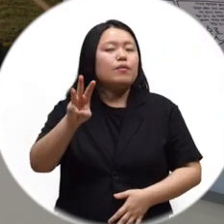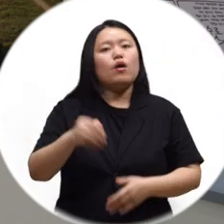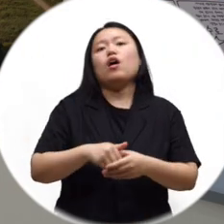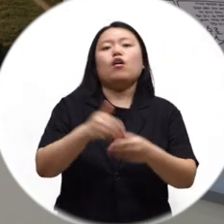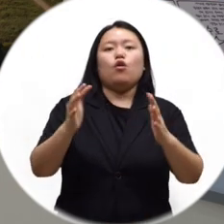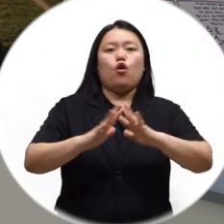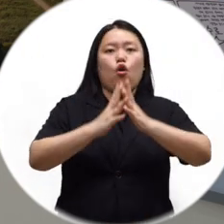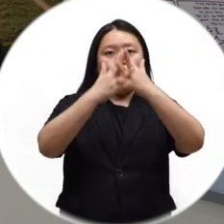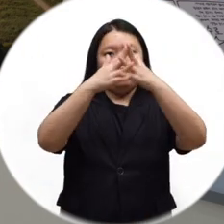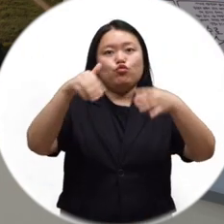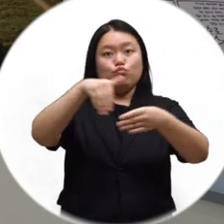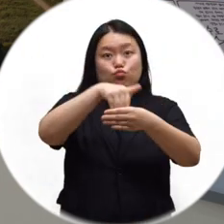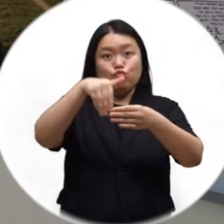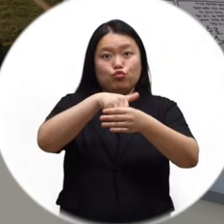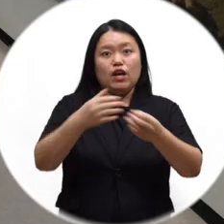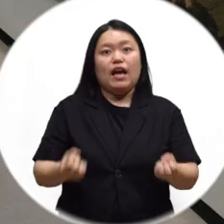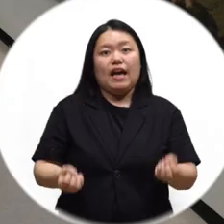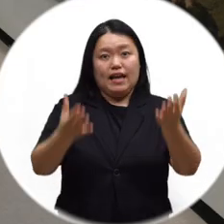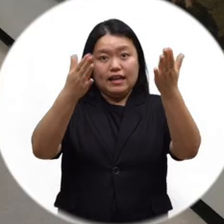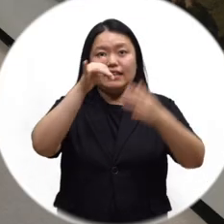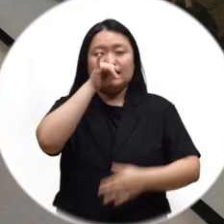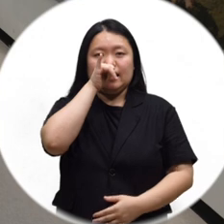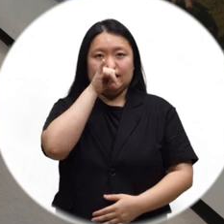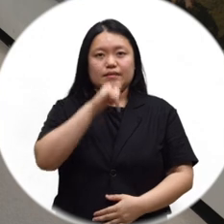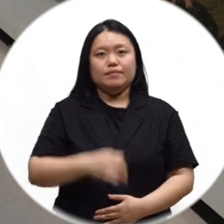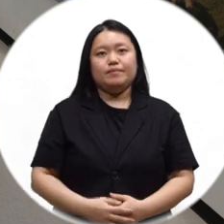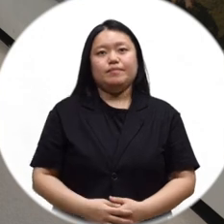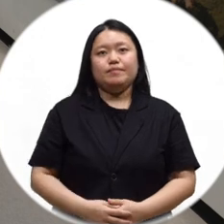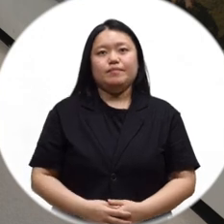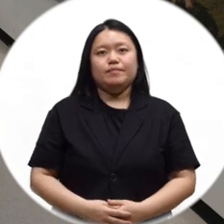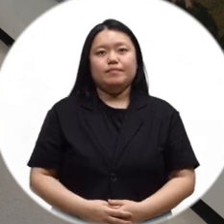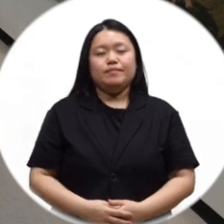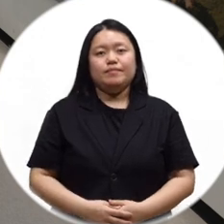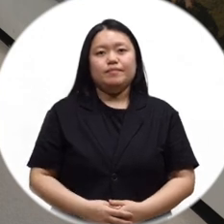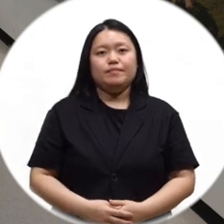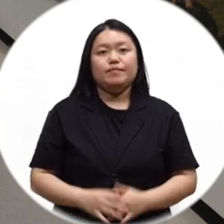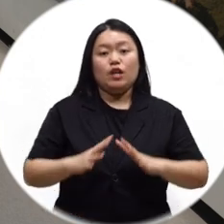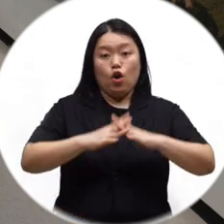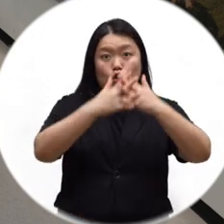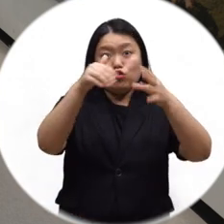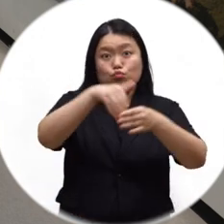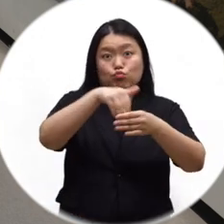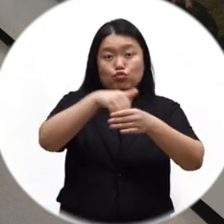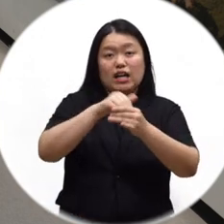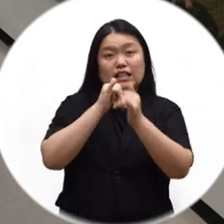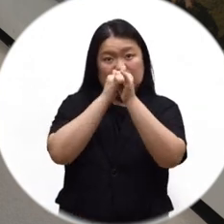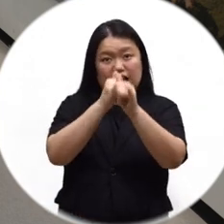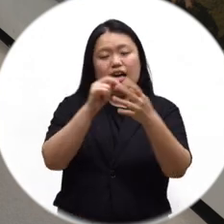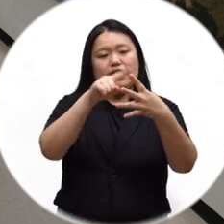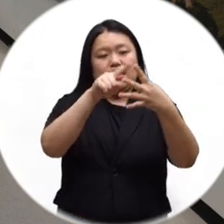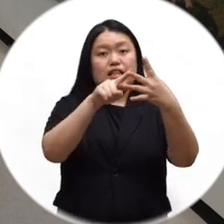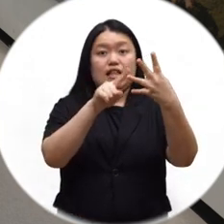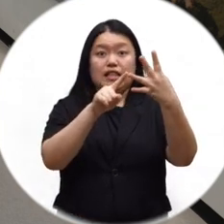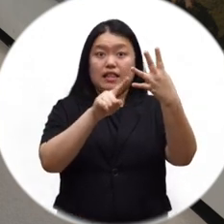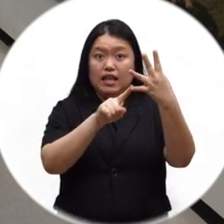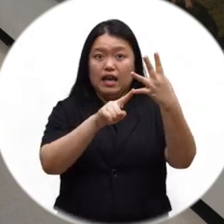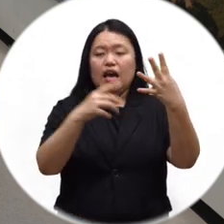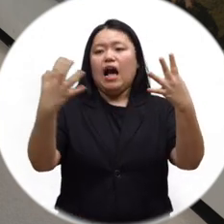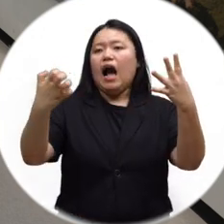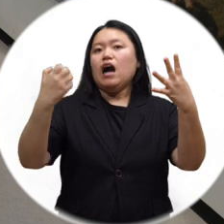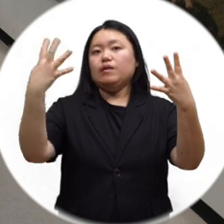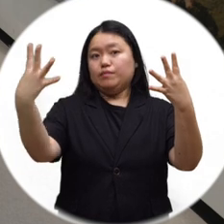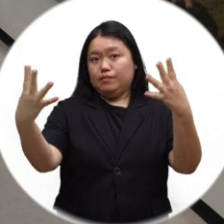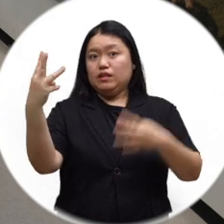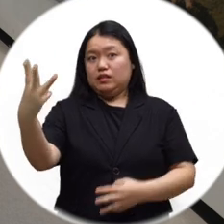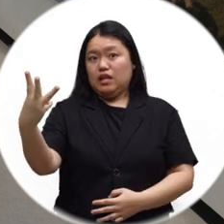장인 건축 문화제가 열립니다 건축 문화상은 총 네개 부문 아흔 세개 수상작에 선정해 행사 기간